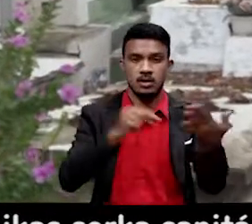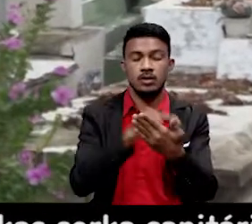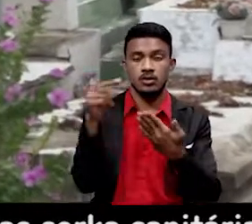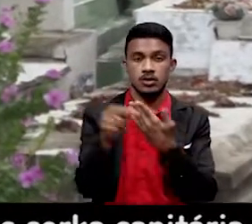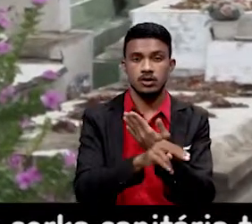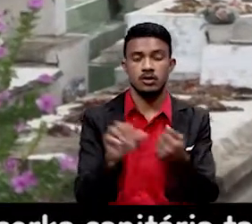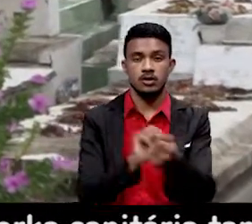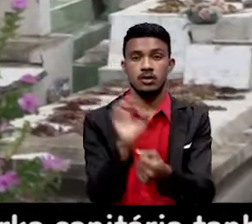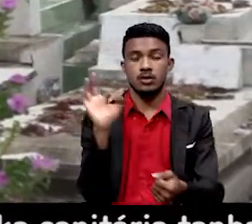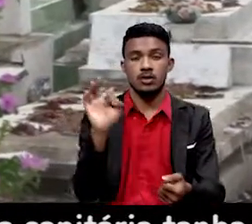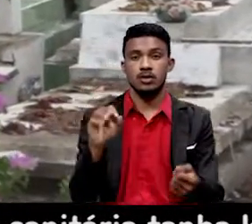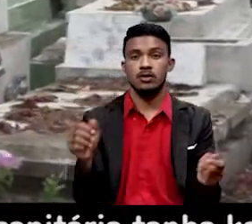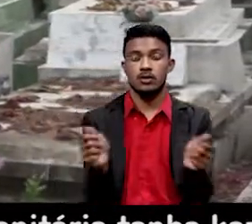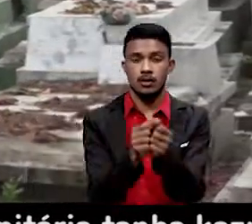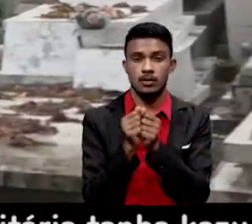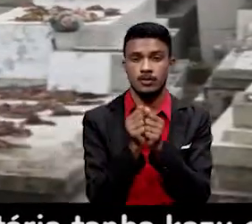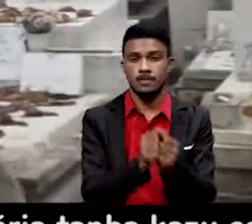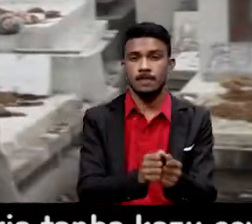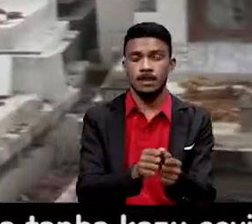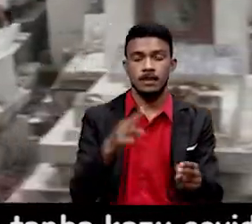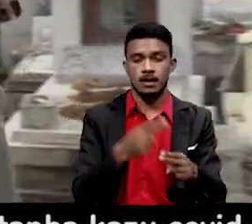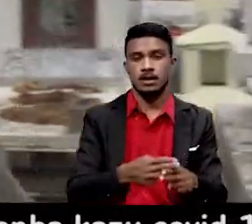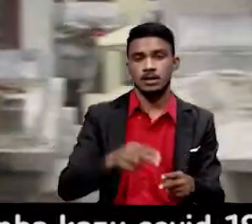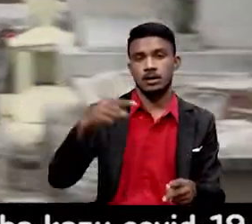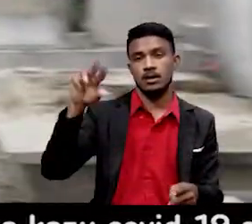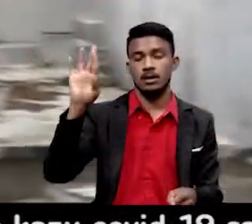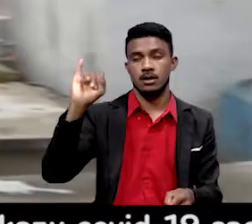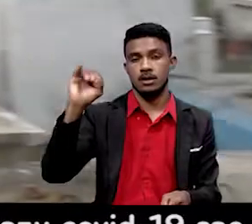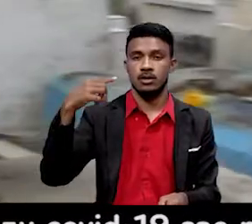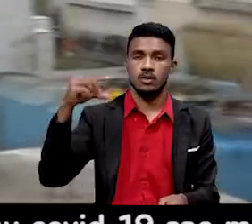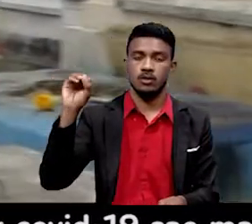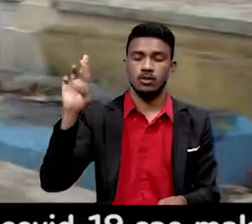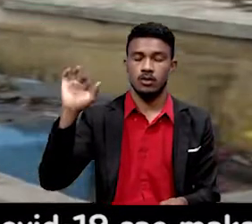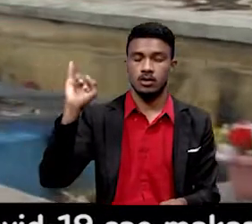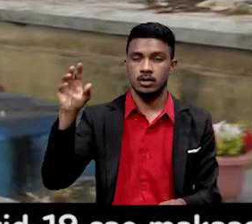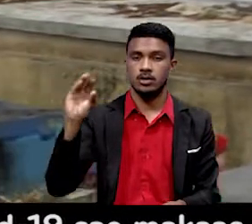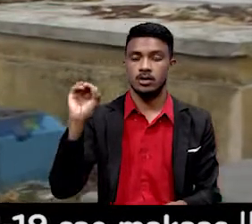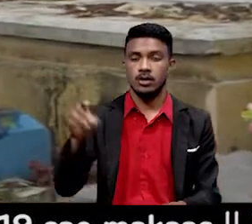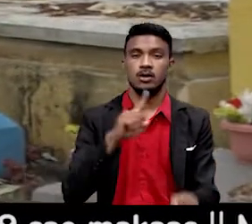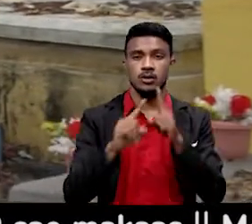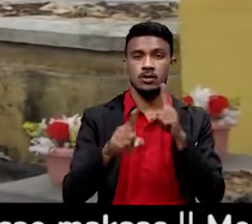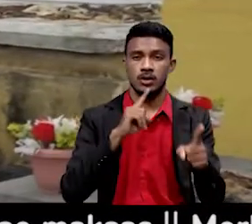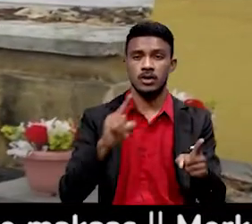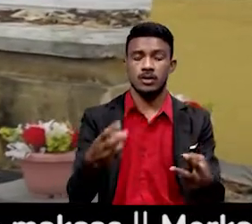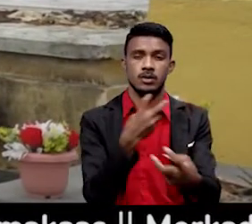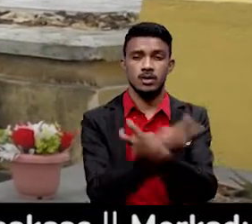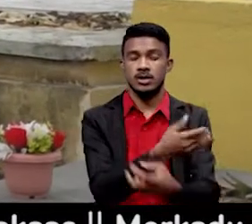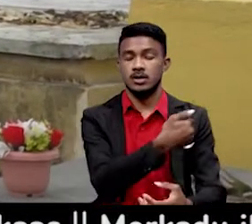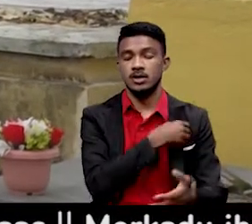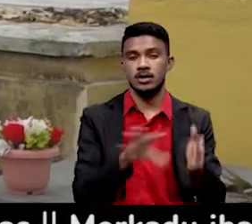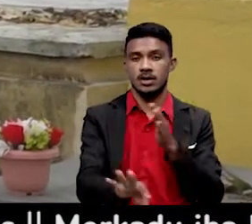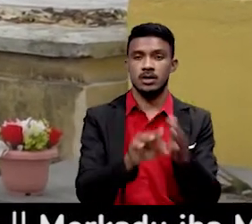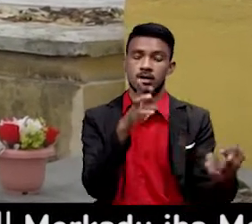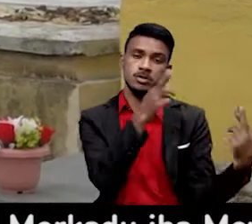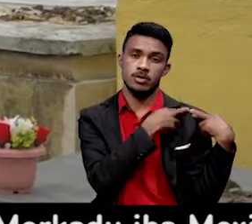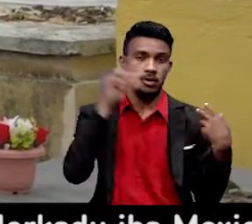Saldanha Haktuir, atu buka tui ruin hirak nebe to agora si dauketan ne, responsabilidade, governo nia. Tamba Komite 12 de